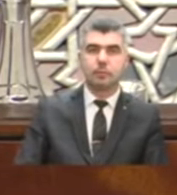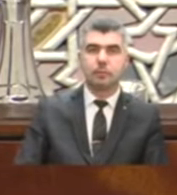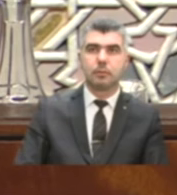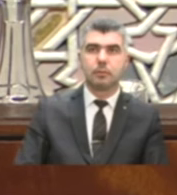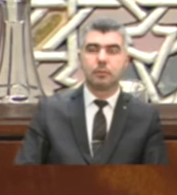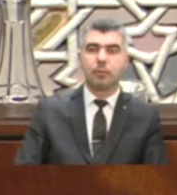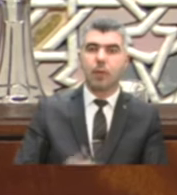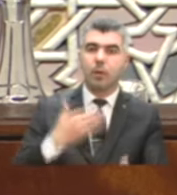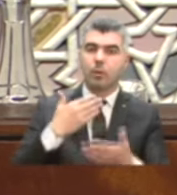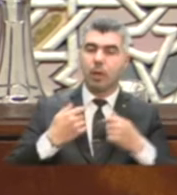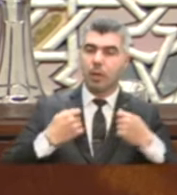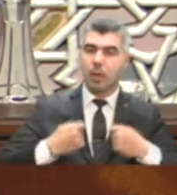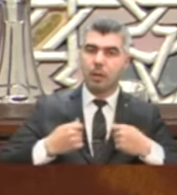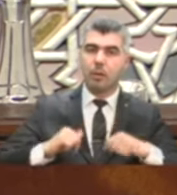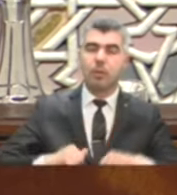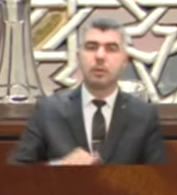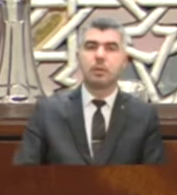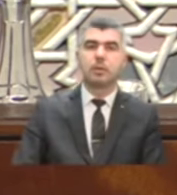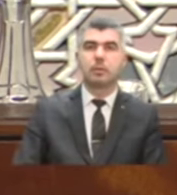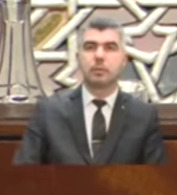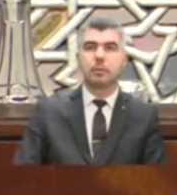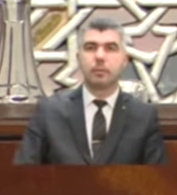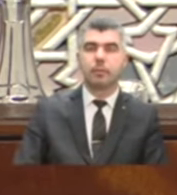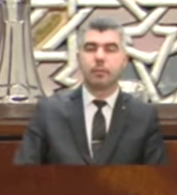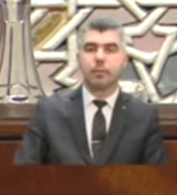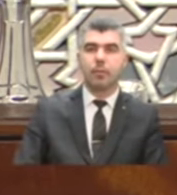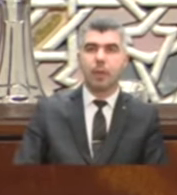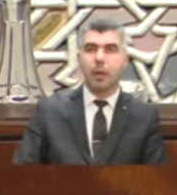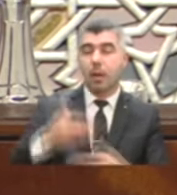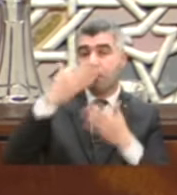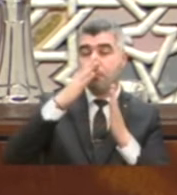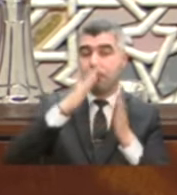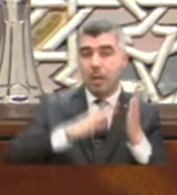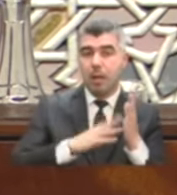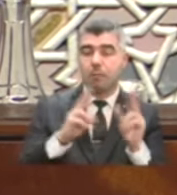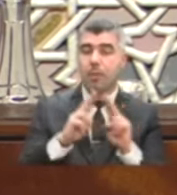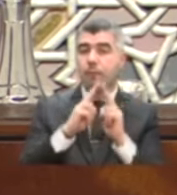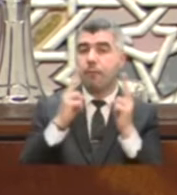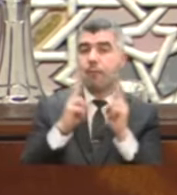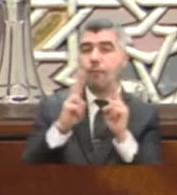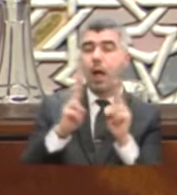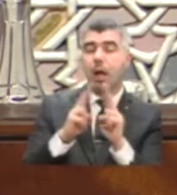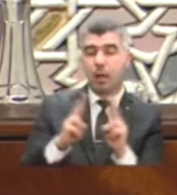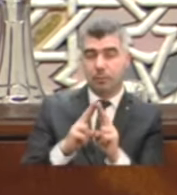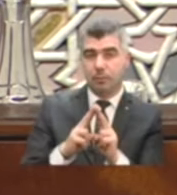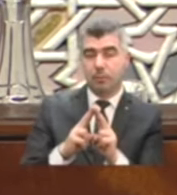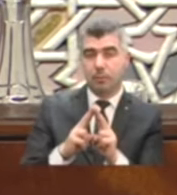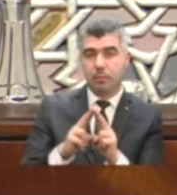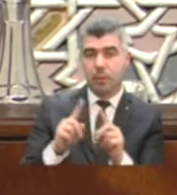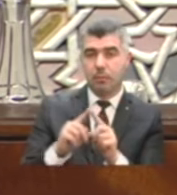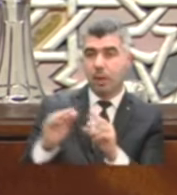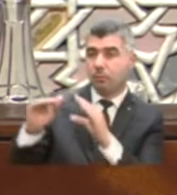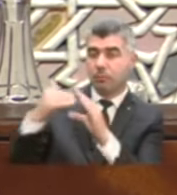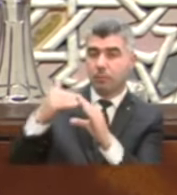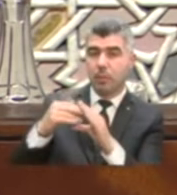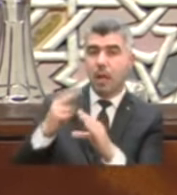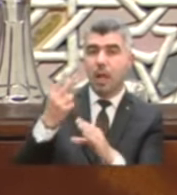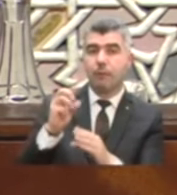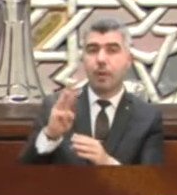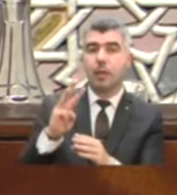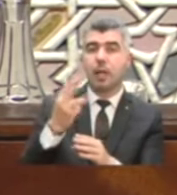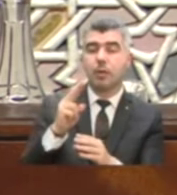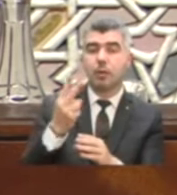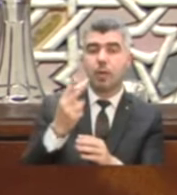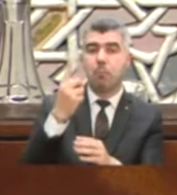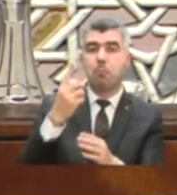شكرا السيد الرئيس. السيد الوزير، مغاربة العالم يضخون أموال طائلة في خزينة الدولة، 2023 أزيد